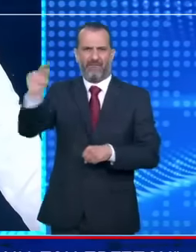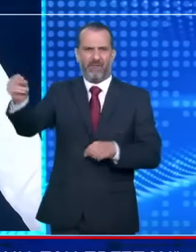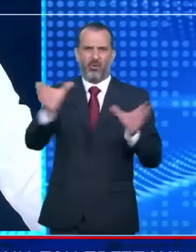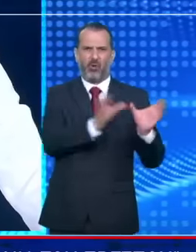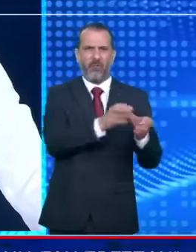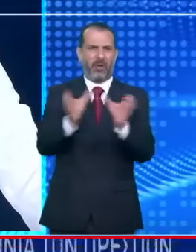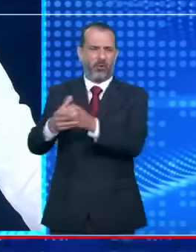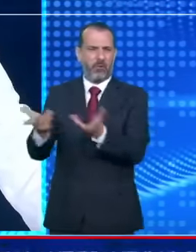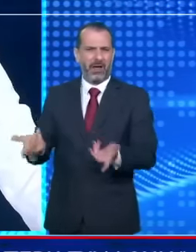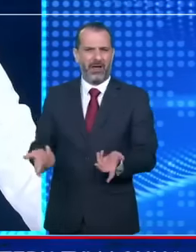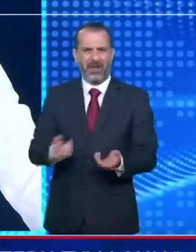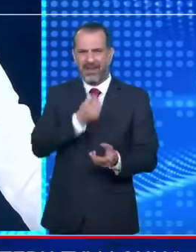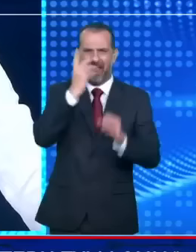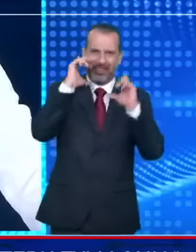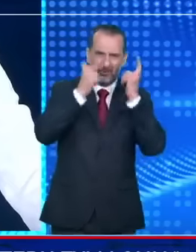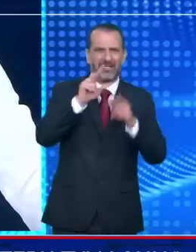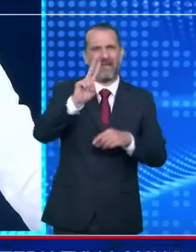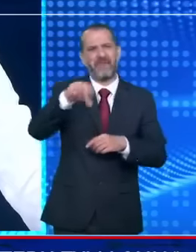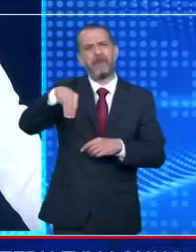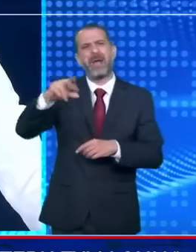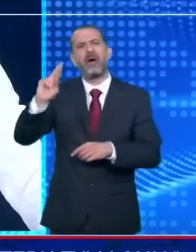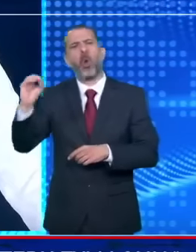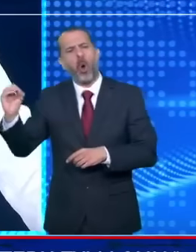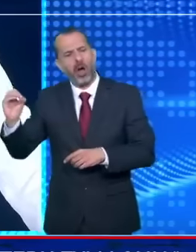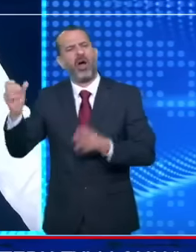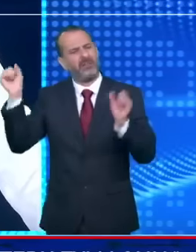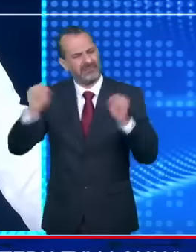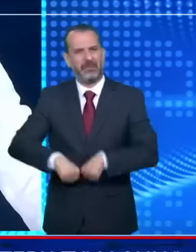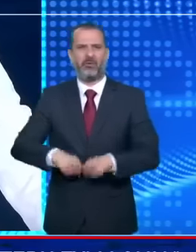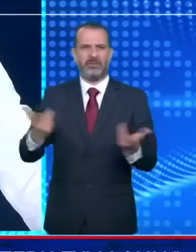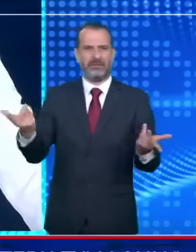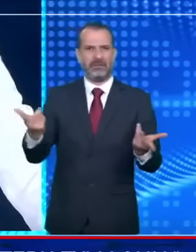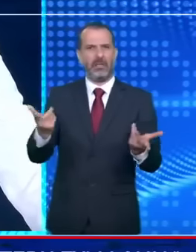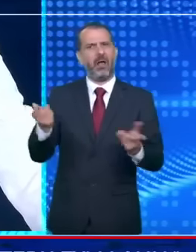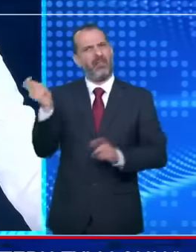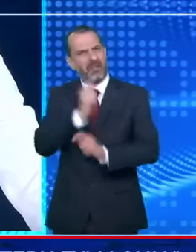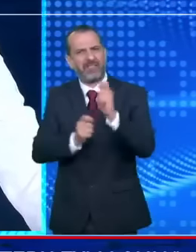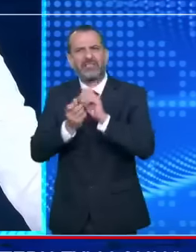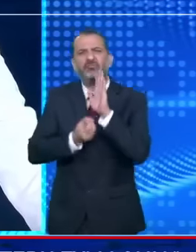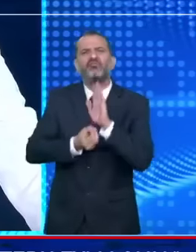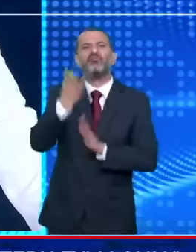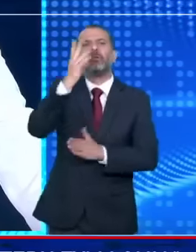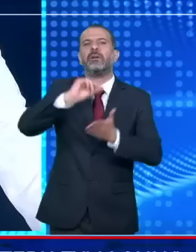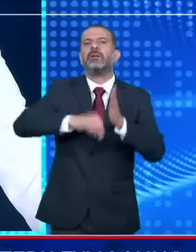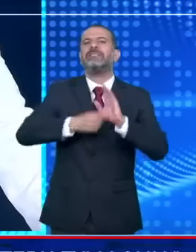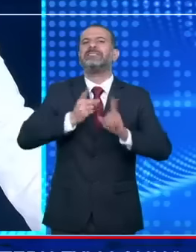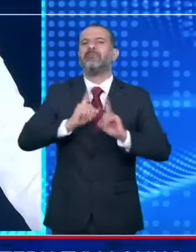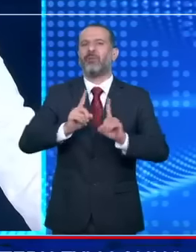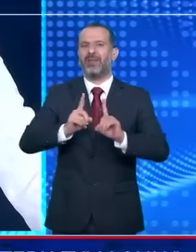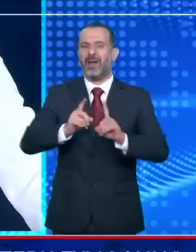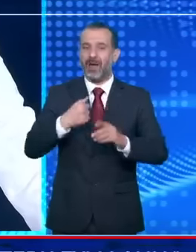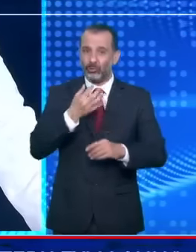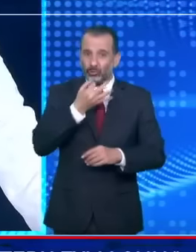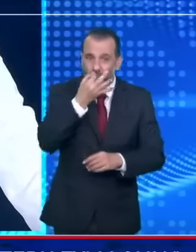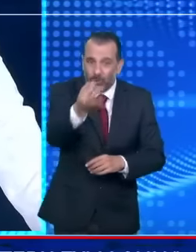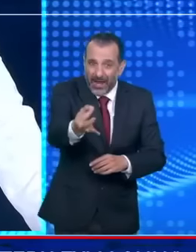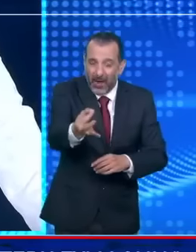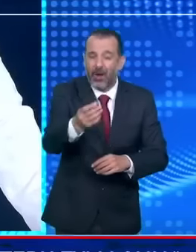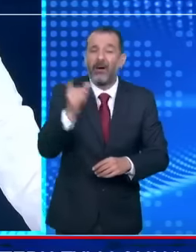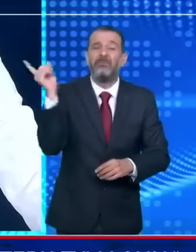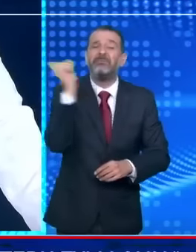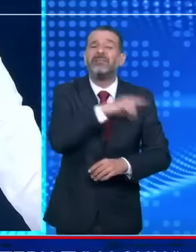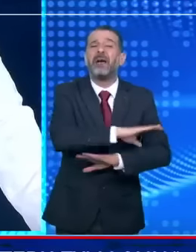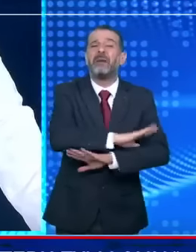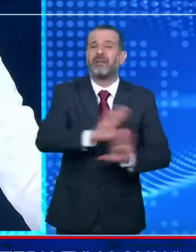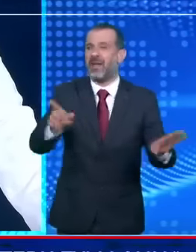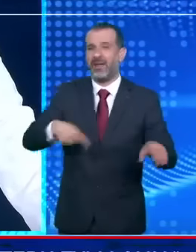Δημοκρατία. Γιατί λοιπόν δεν πάνε πάνω στα Σκόπια να φέρουν μια υποφελή συμφωνία? Αγαπητοί συμπολίτες μου, σας λένε ψέματα. Σας λένε ψέματα